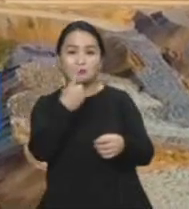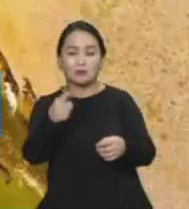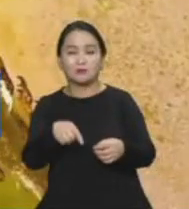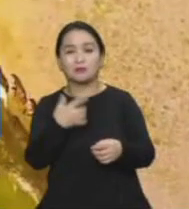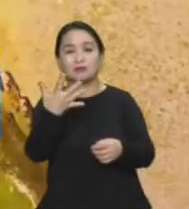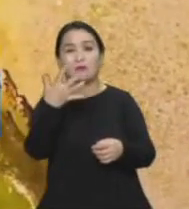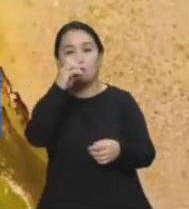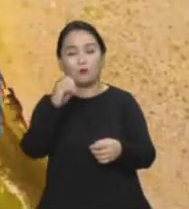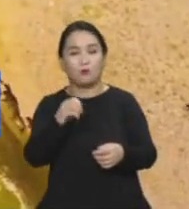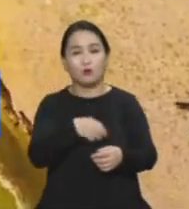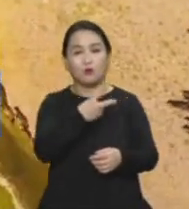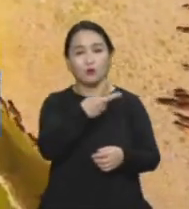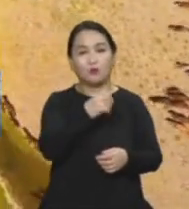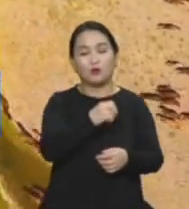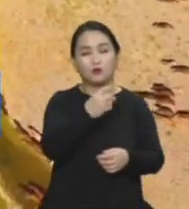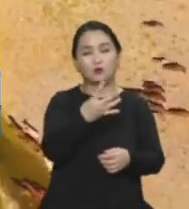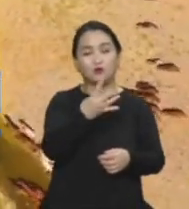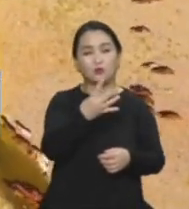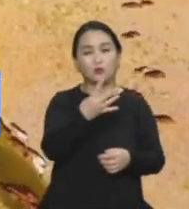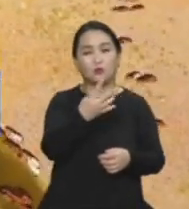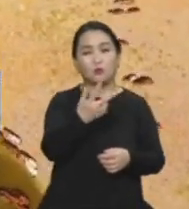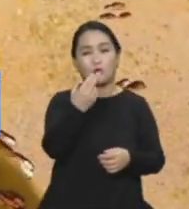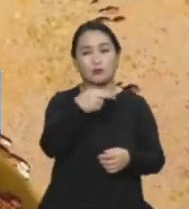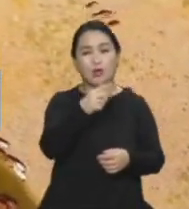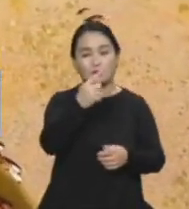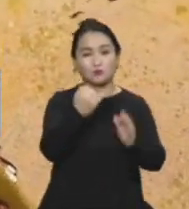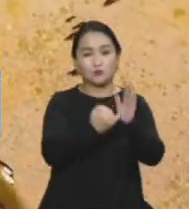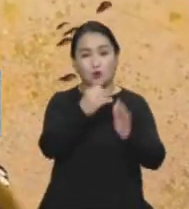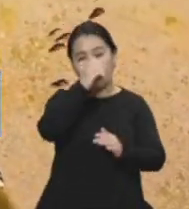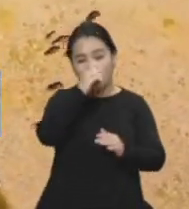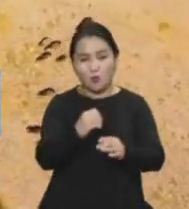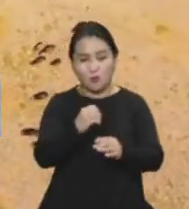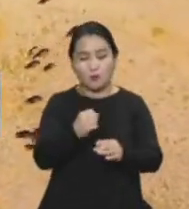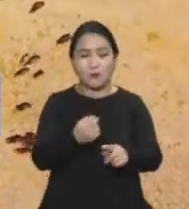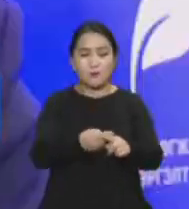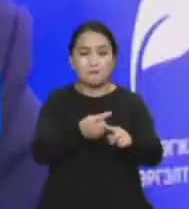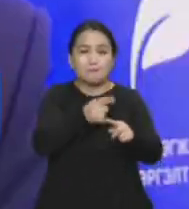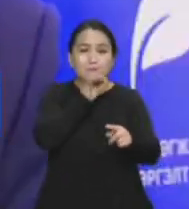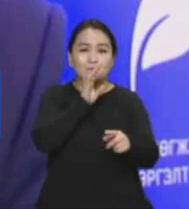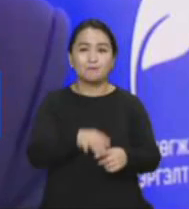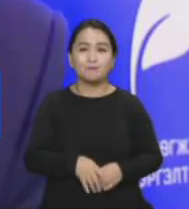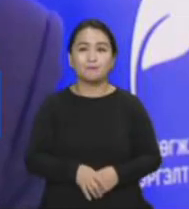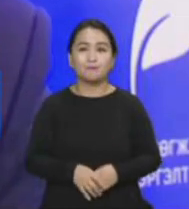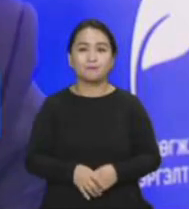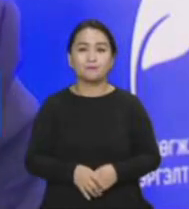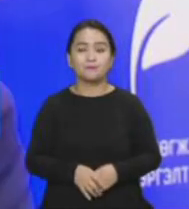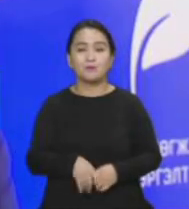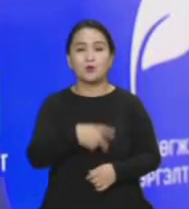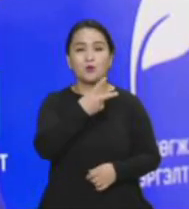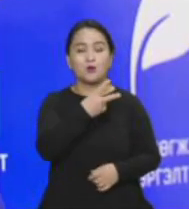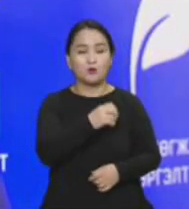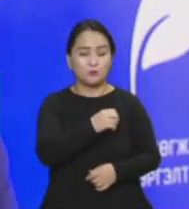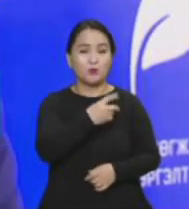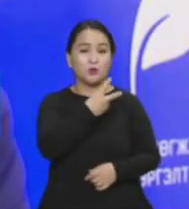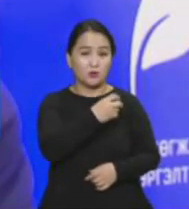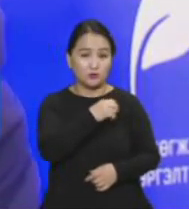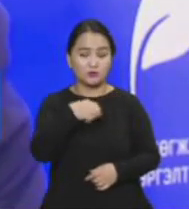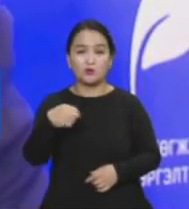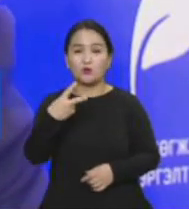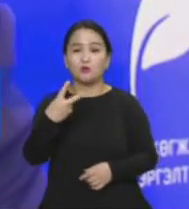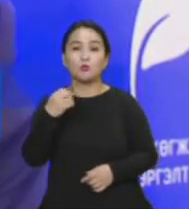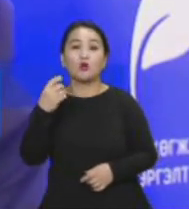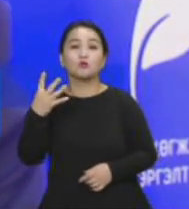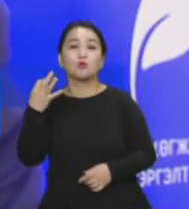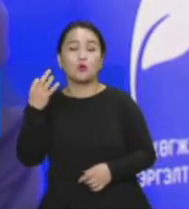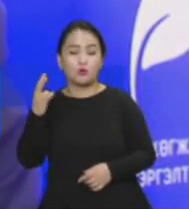онд 16% хүргэхэд чиглэн үйл ажиллагаагаа явуулах зорилт тавьжээ. Улсын засгийн газрын 2020-2024 оны үйл ажиллагааны хөтөлбөрт